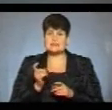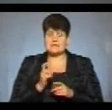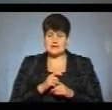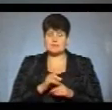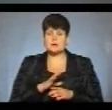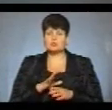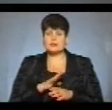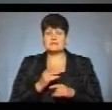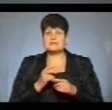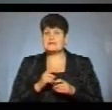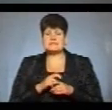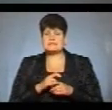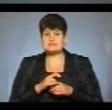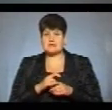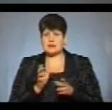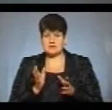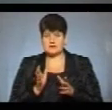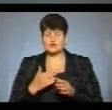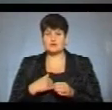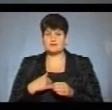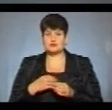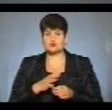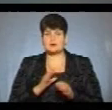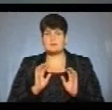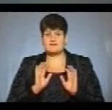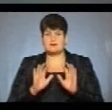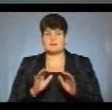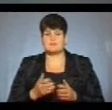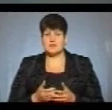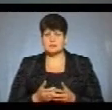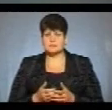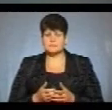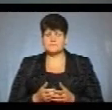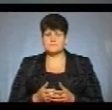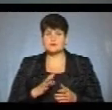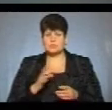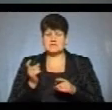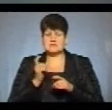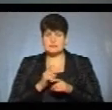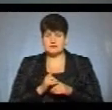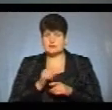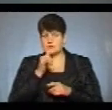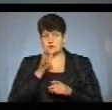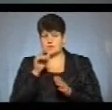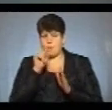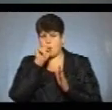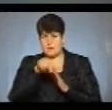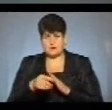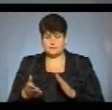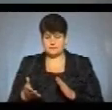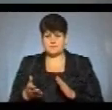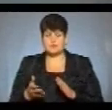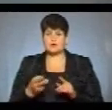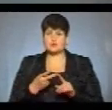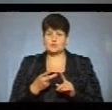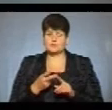закриті були, то нашу обломили, витягували, вибивали двері. Нашу, якщо б вони були. Вони були закриті, вони не могли туди потрапити. Двері були закриті.